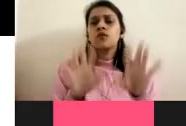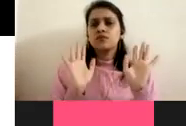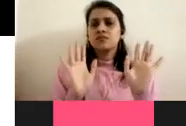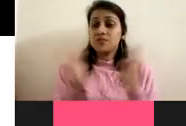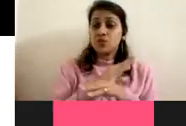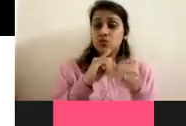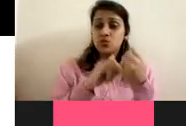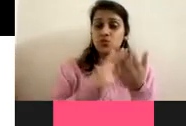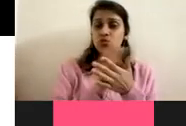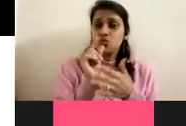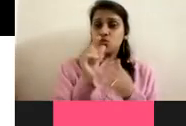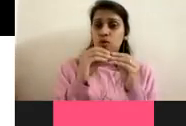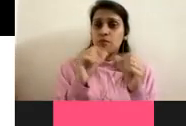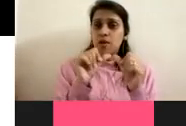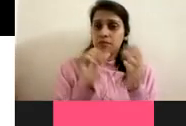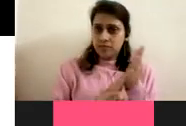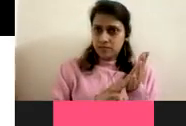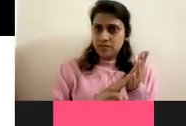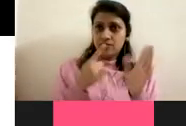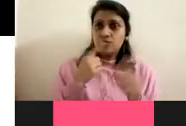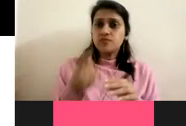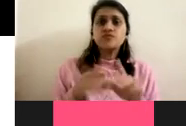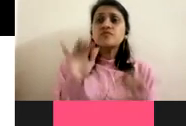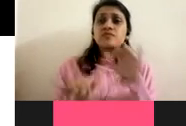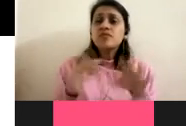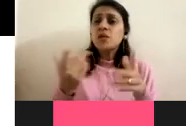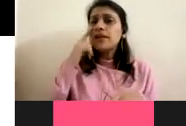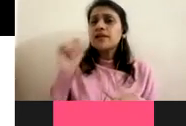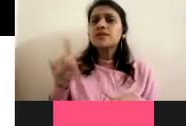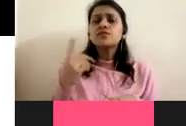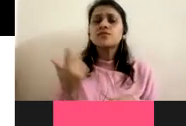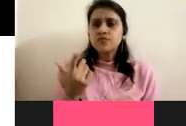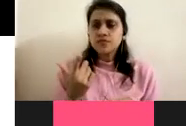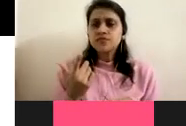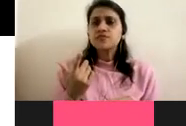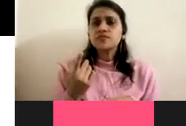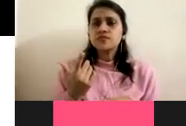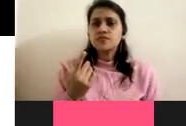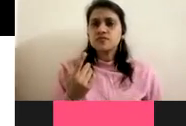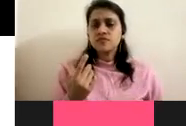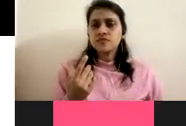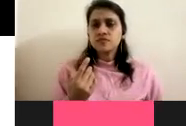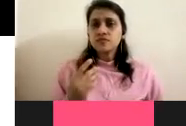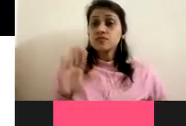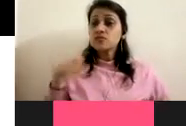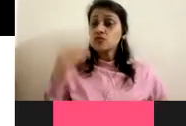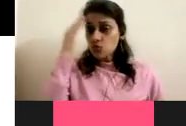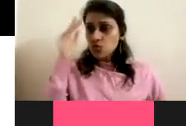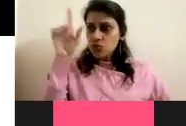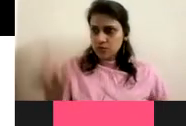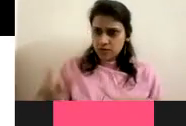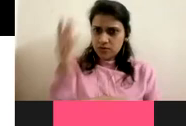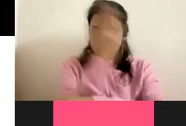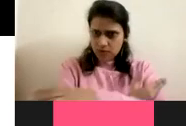कि आप टाइपिंग, तो फिर उसके लिए कैसे आप टाइपिंग कैसे टेस्ट कर, आप कैसे इसका हाउ डू यू नो पीपल रीच